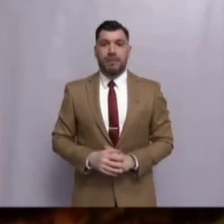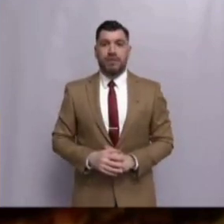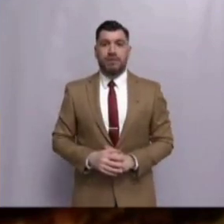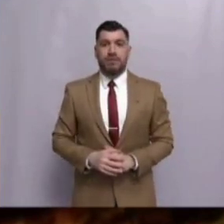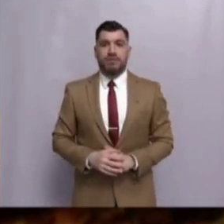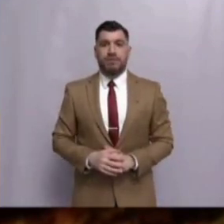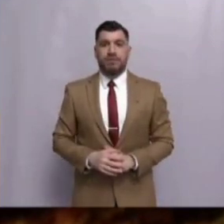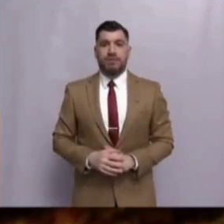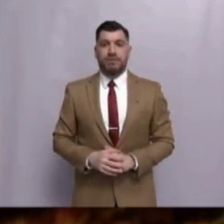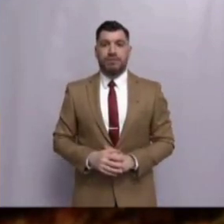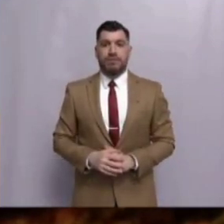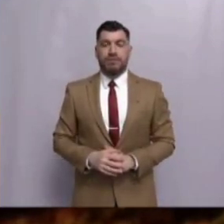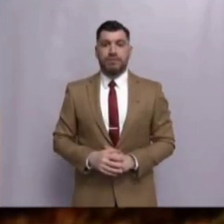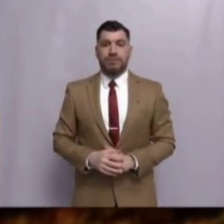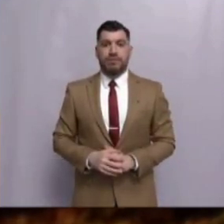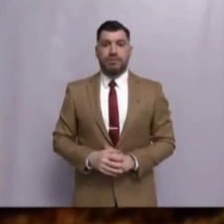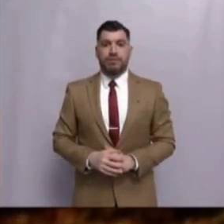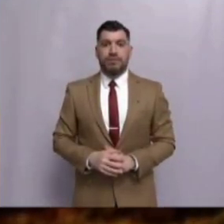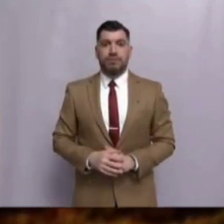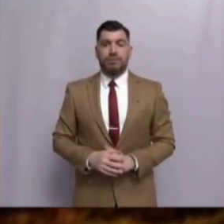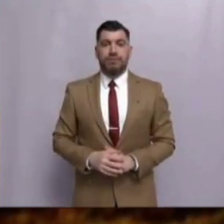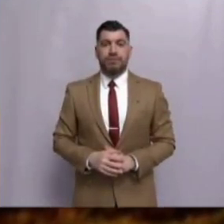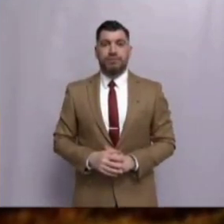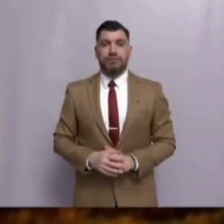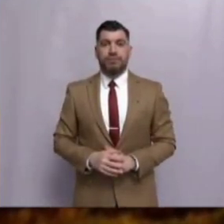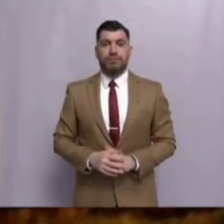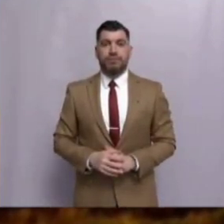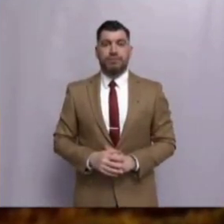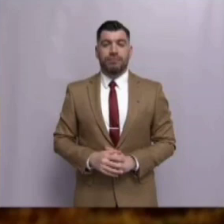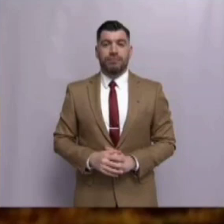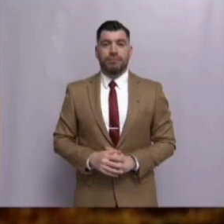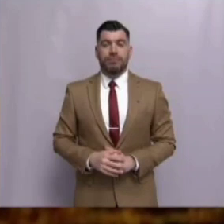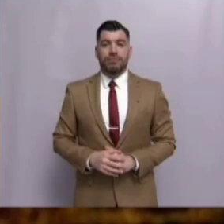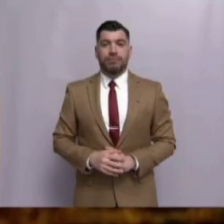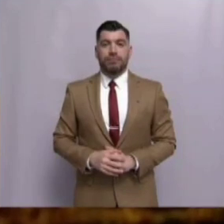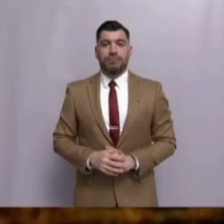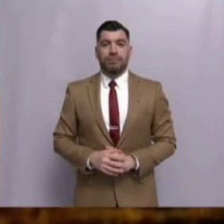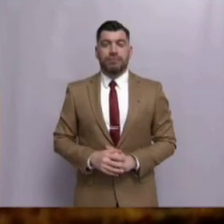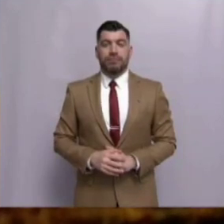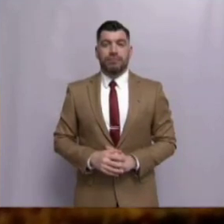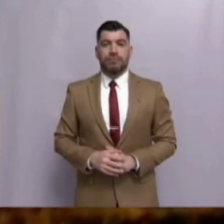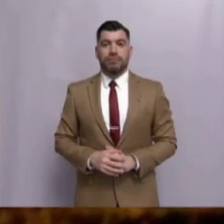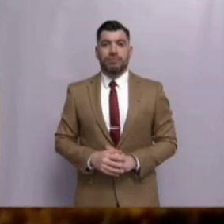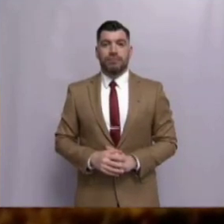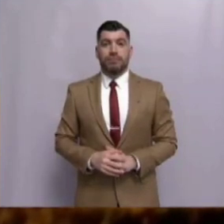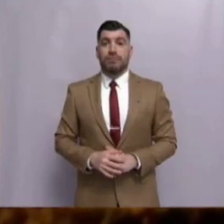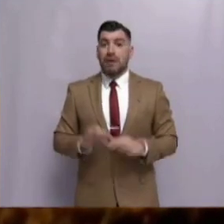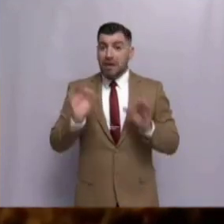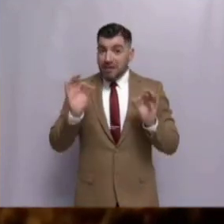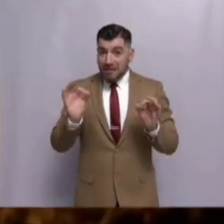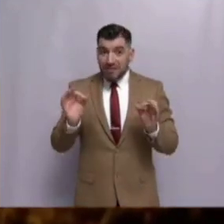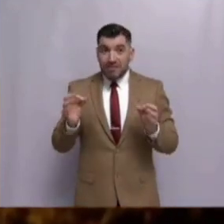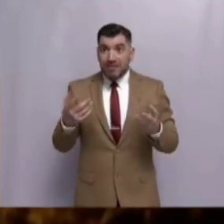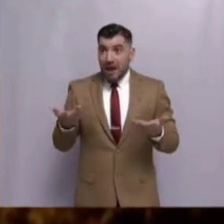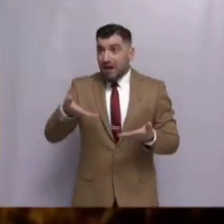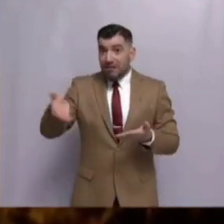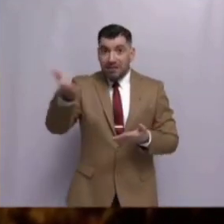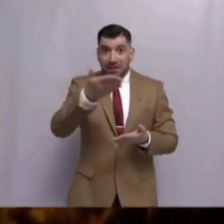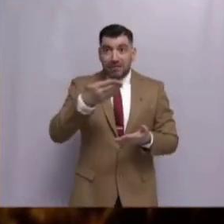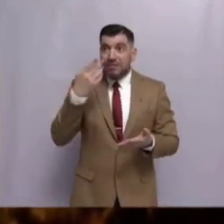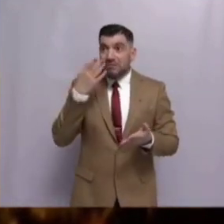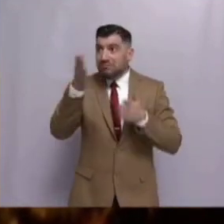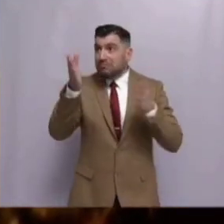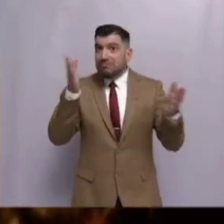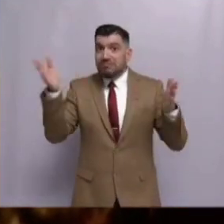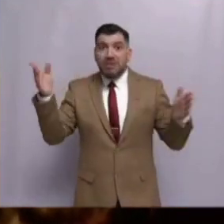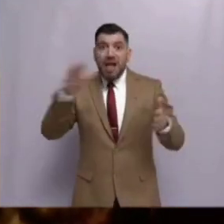σας μεταφέρω κάτι το οποίο το γνωρίζετε πολύ καλά. Κινείται κανείς σήμερα στην Αθήνα και βλέπει ακόμα πολλούς επισκέπτες, μήνα